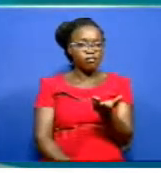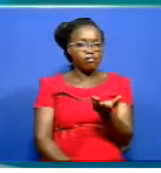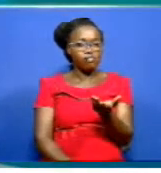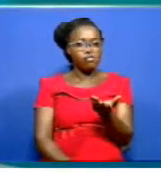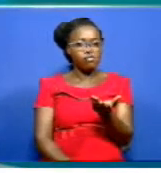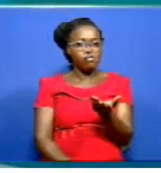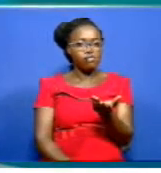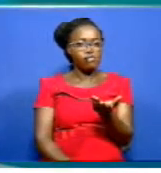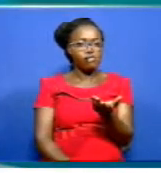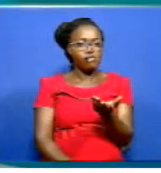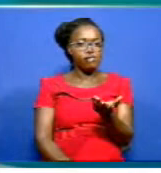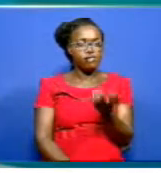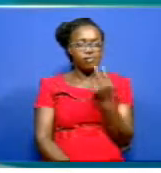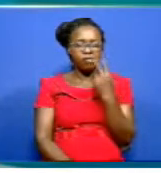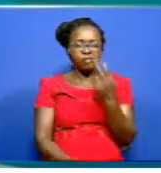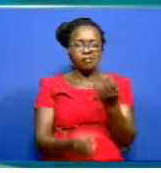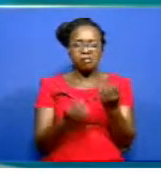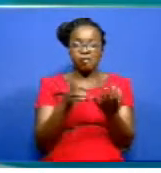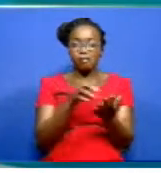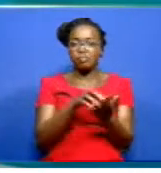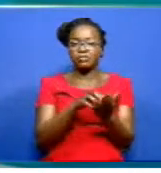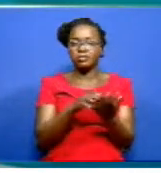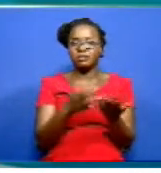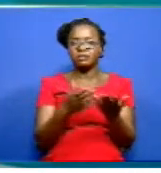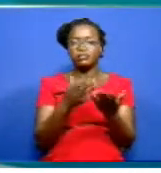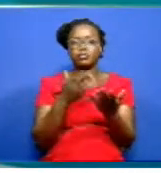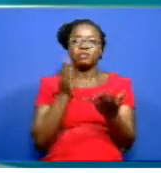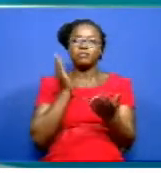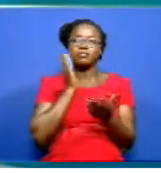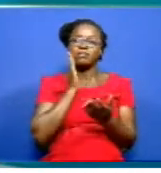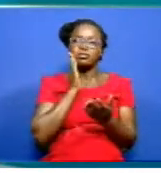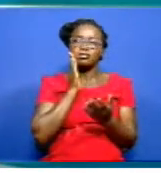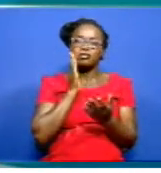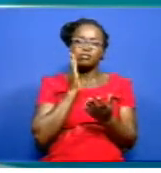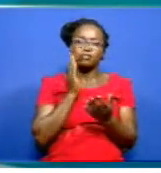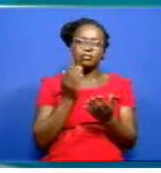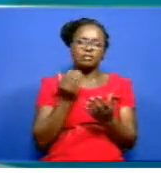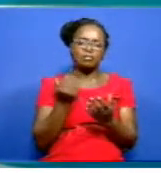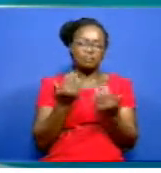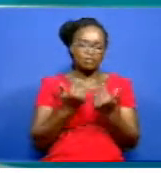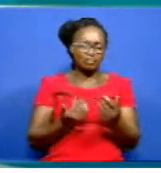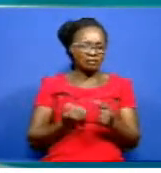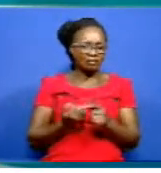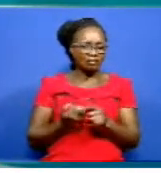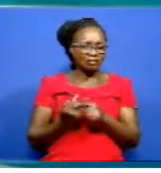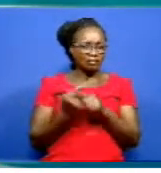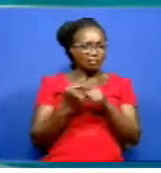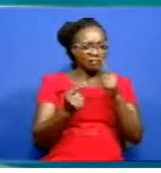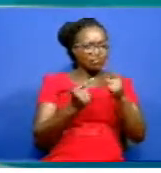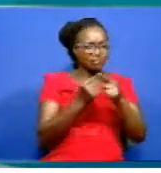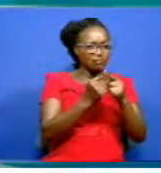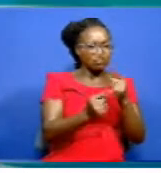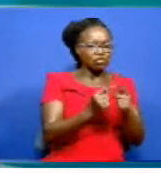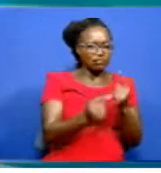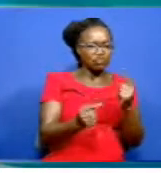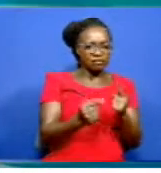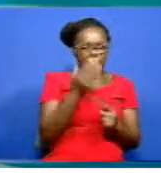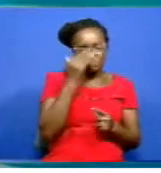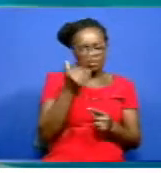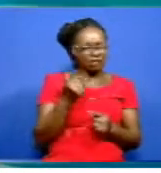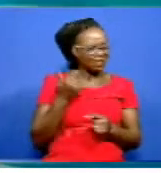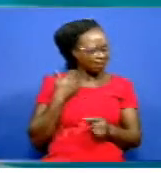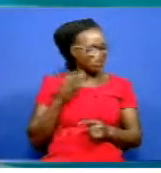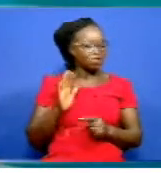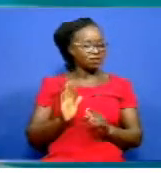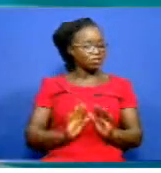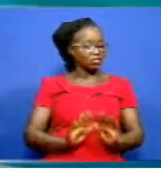tumeona cases mingi sana kwa habari, mama amejiua na ameua watoto wake na akajiua kwa sababu hataki kuacha